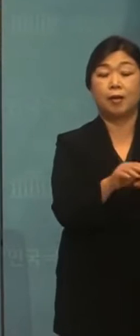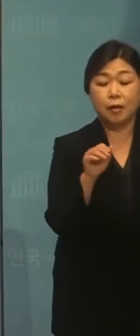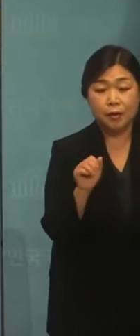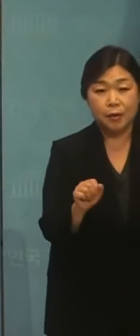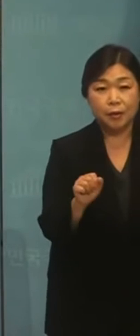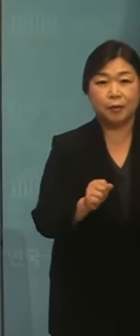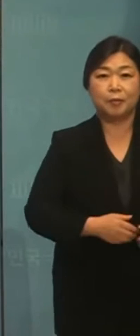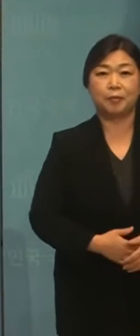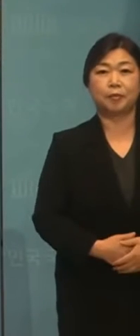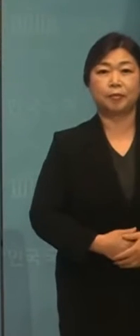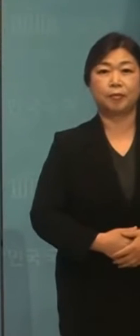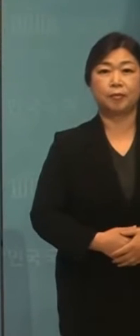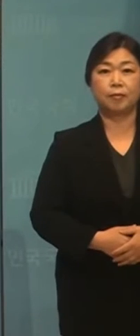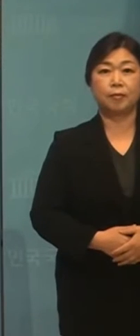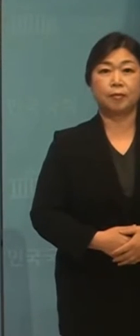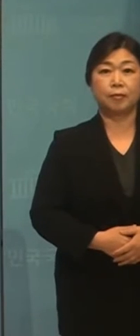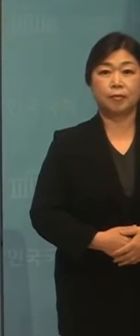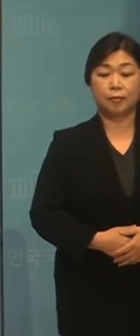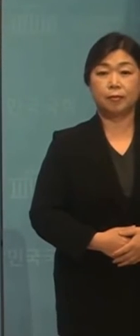안녕하세요.